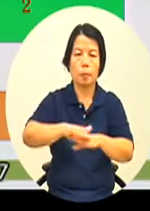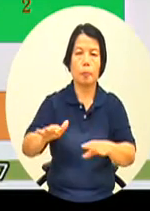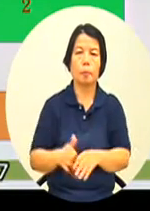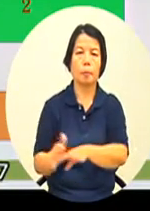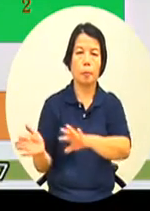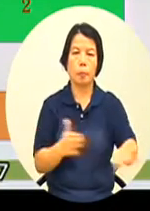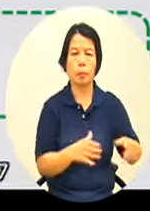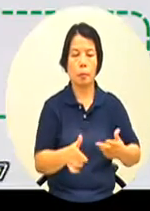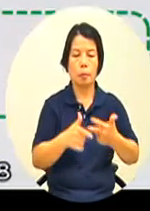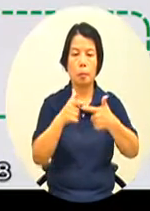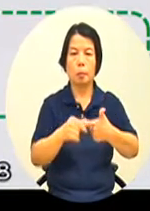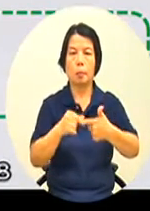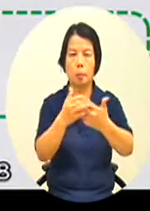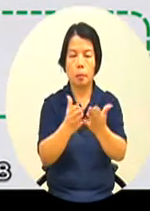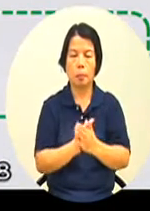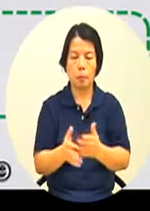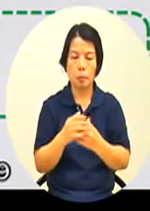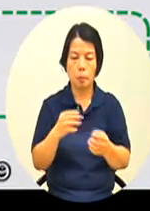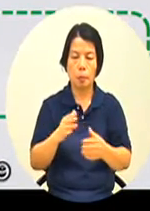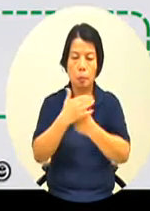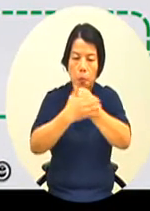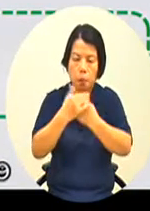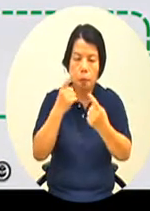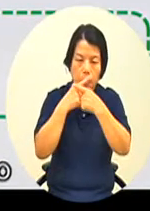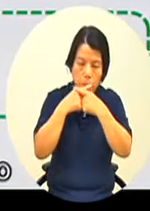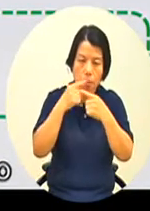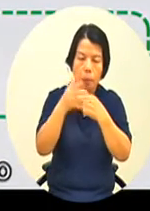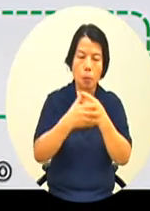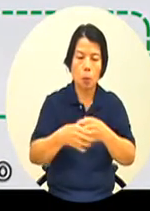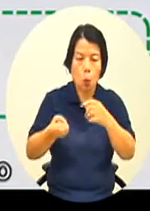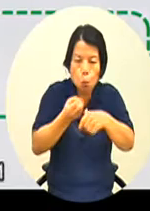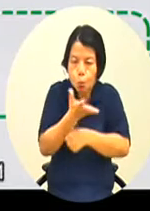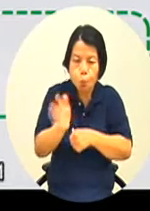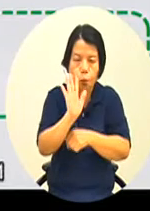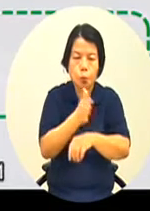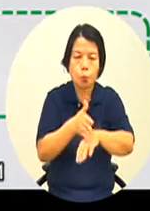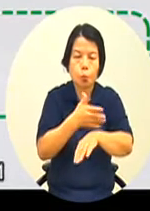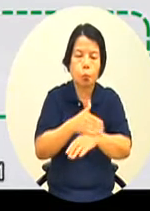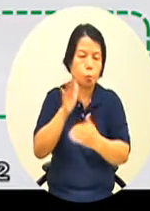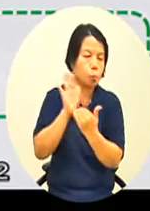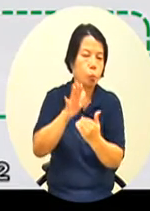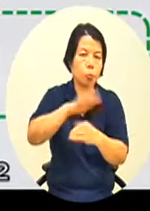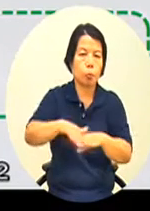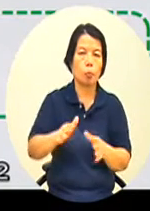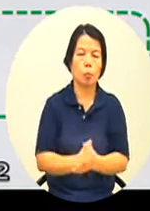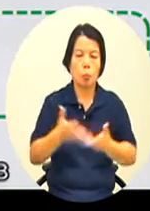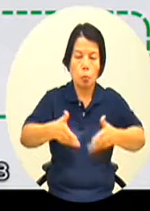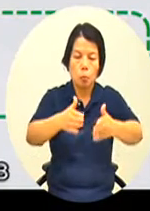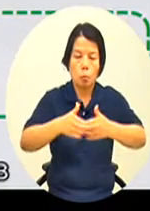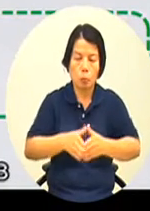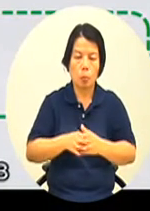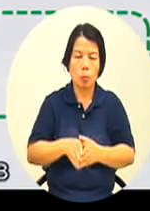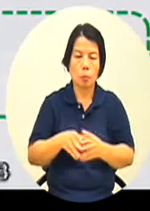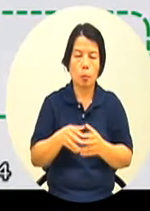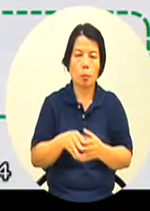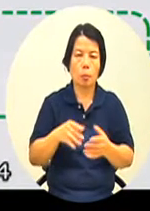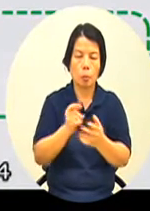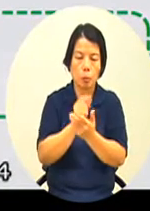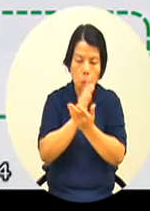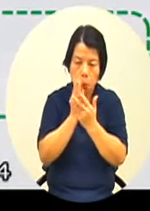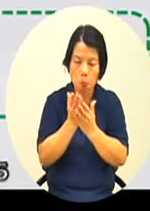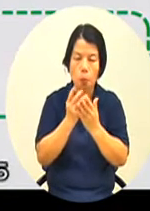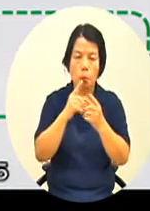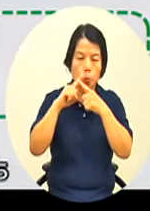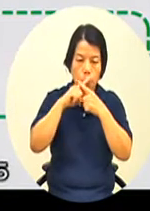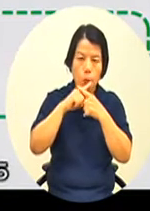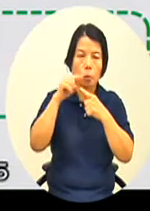第六部分，我们提升我们保密的观念，来杜绝我们泄密的管道。针对重要的机密维护的事项，我们订定了